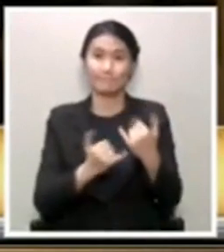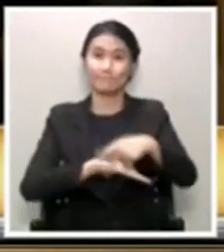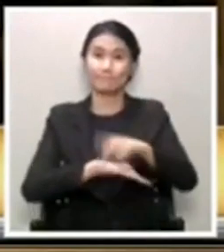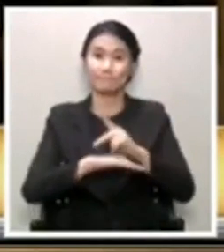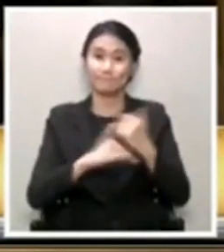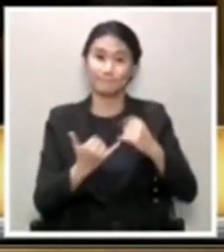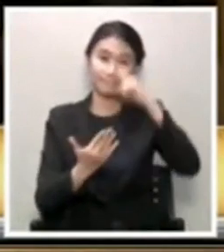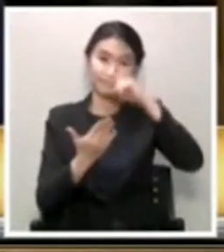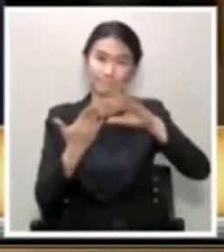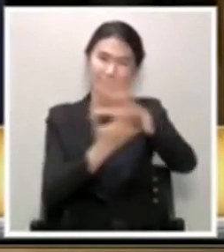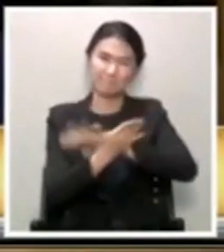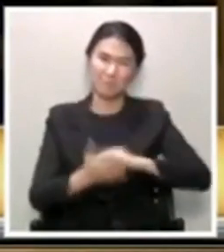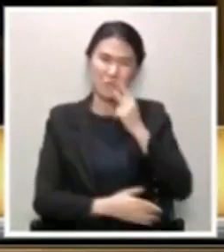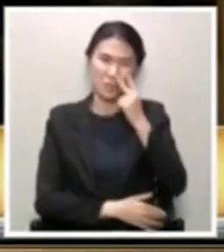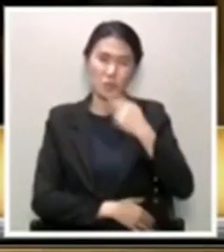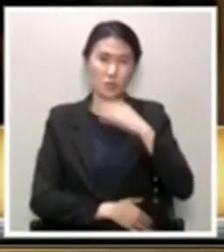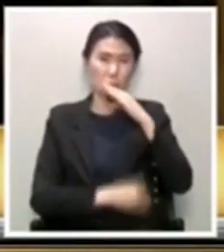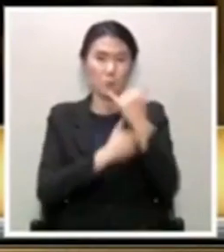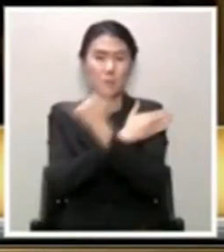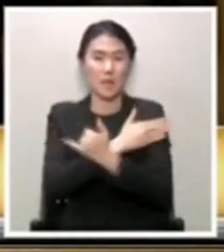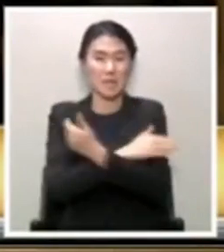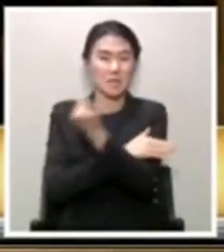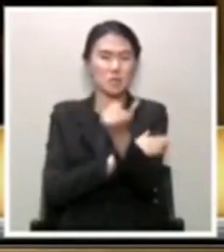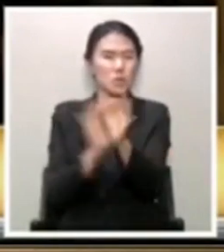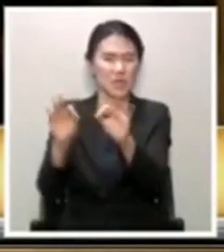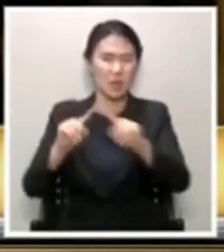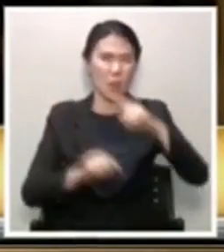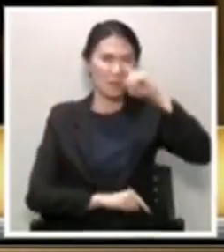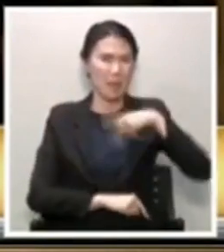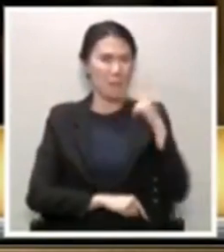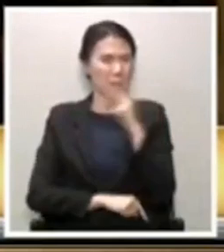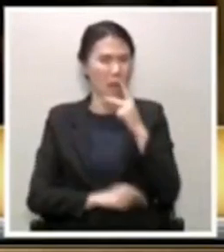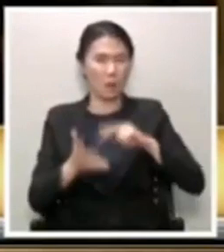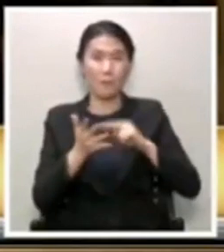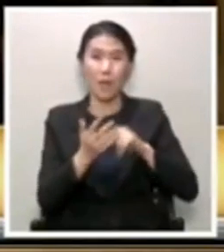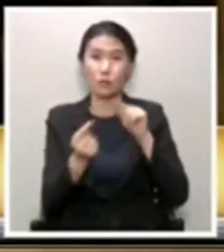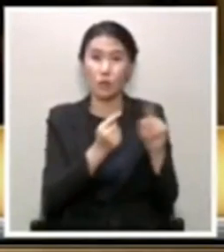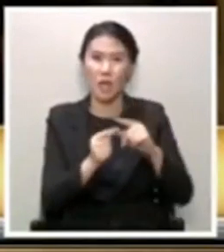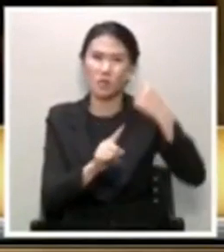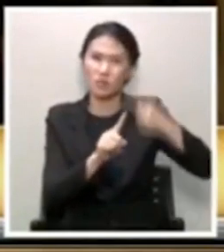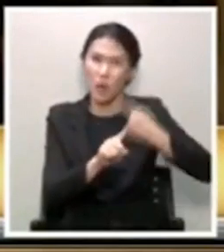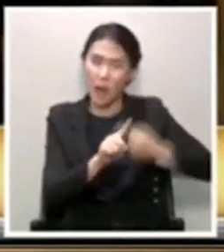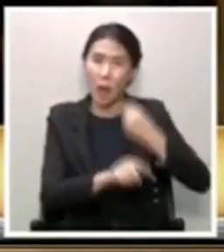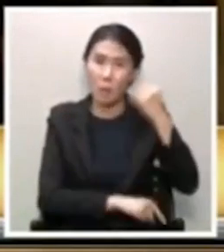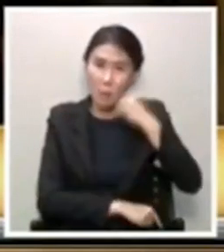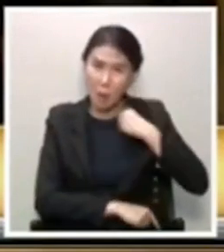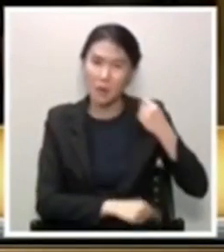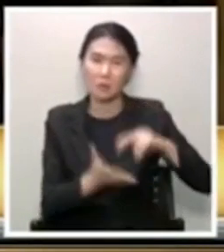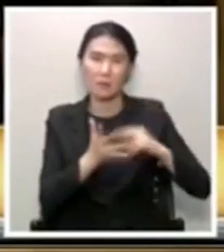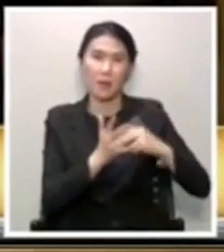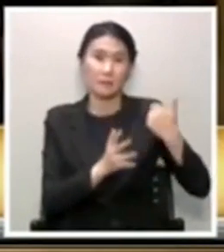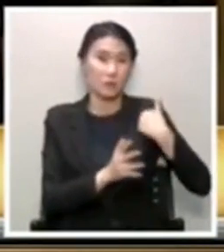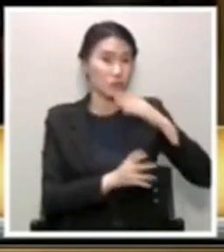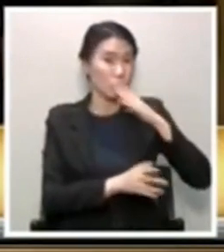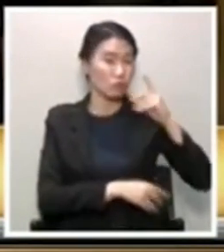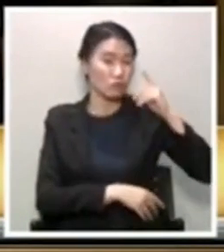ไทยเนี่ยเป็นประเทศที่แปลกกว่าประเทศอื่นนะครับเรามีรัฐธรรมนูญชั่วคราวเยอะมากและเราก็มีรัฐธรรมนูญถาวรรัฐธรรมนูญชั่วคราว